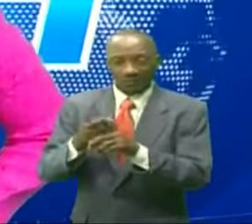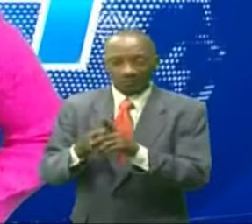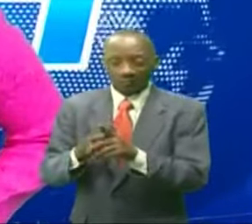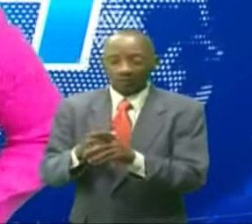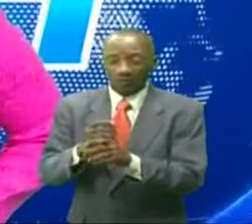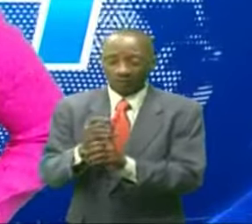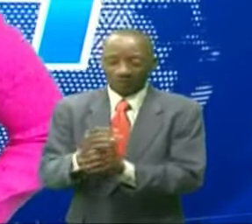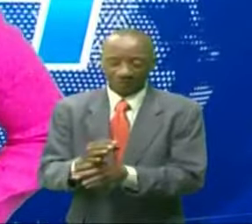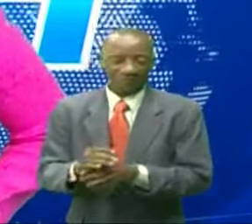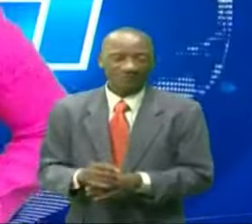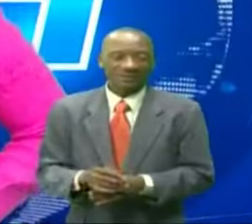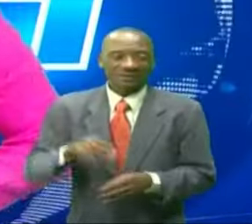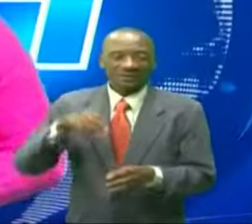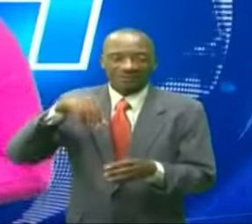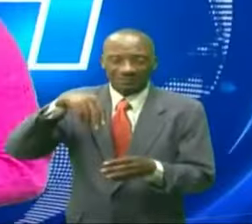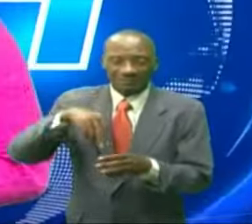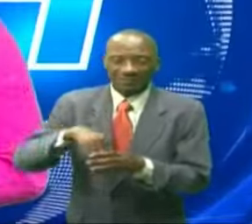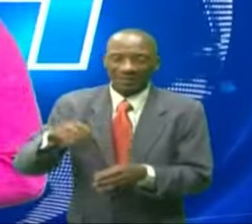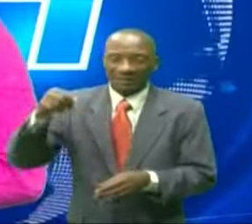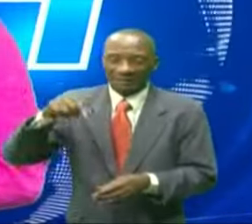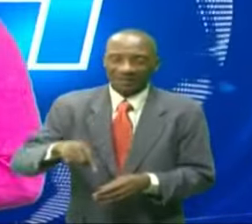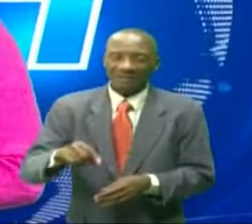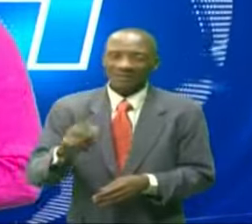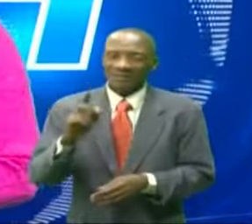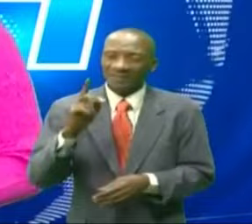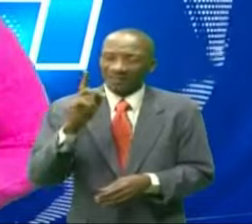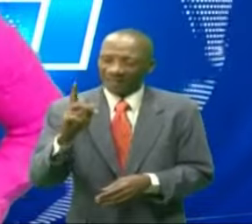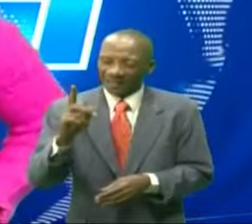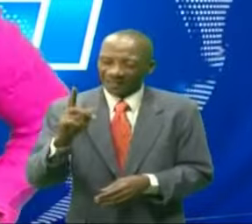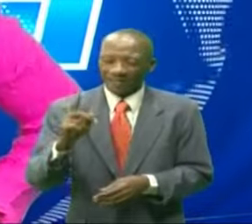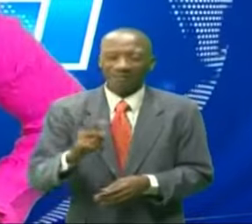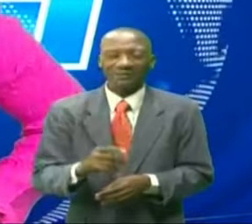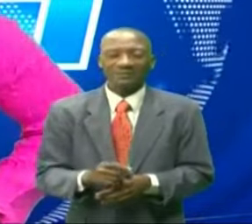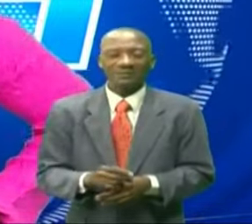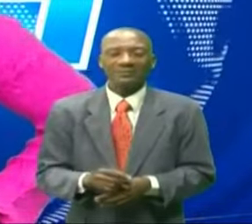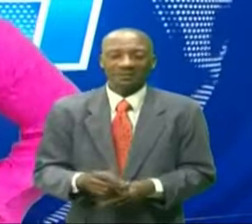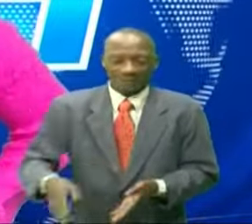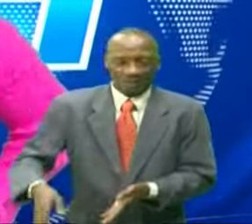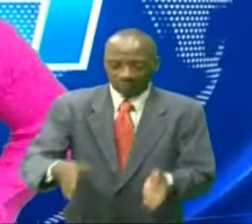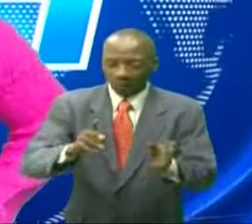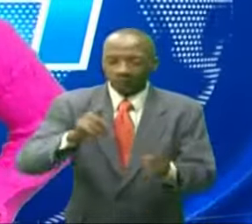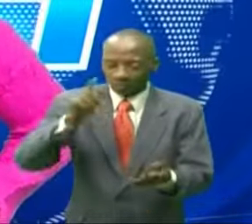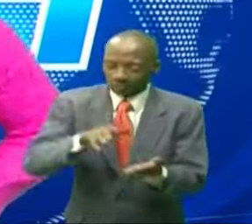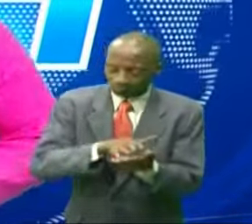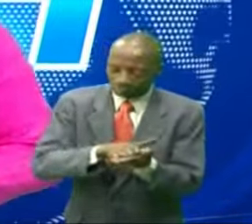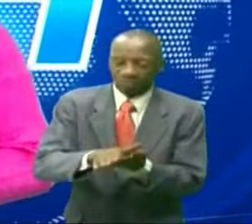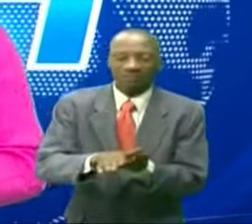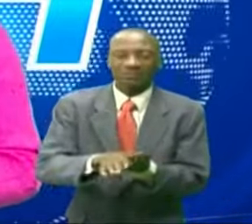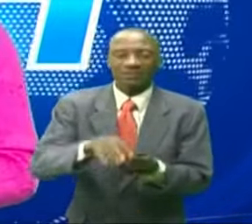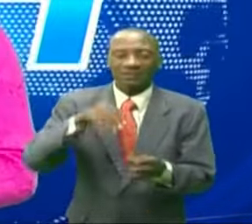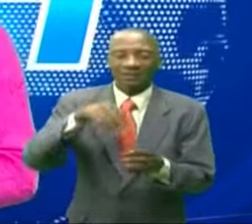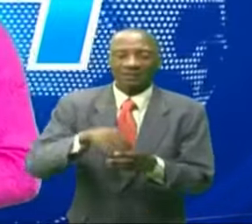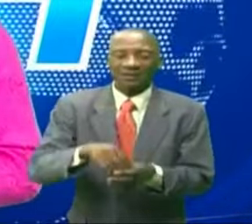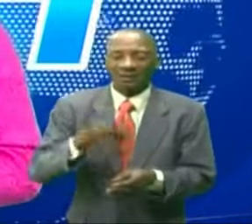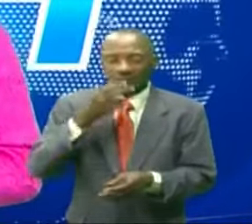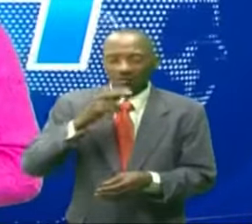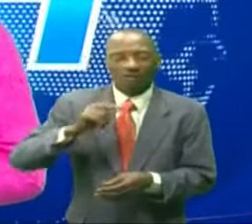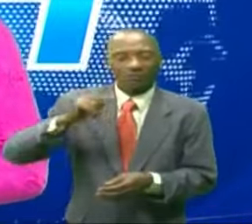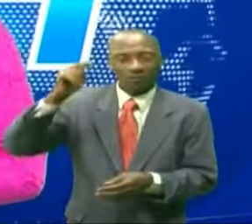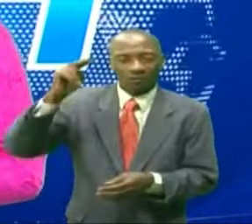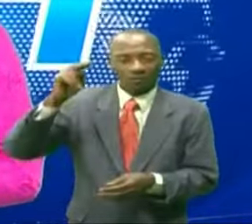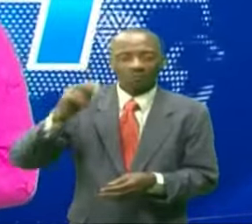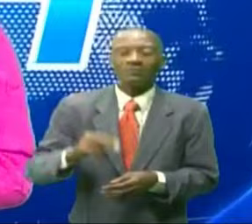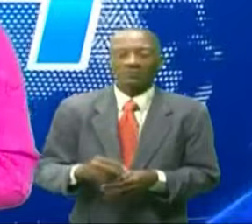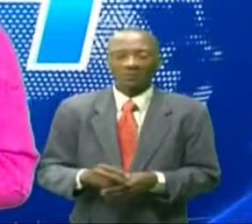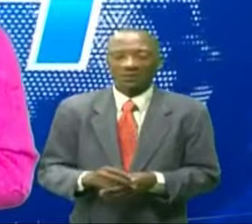au quartier Ndosho sera totalement asphalté. Nous sommes là dans le Nord Kivu où le gouverneur militaire intérimaire